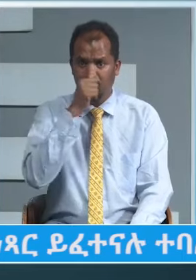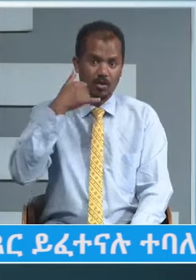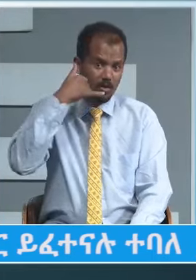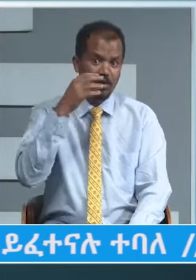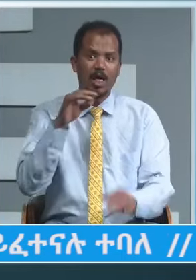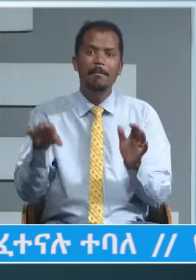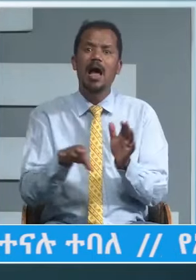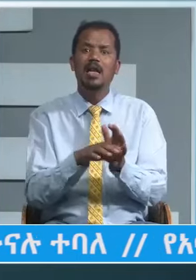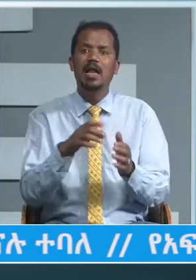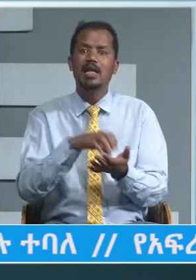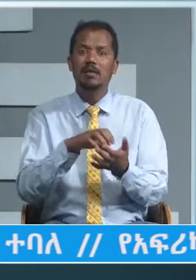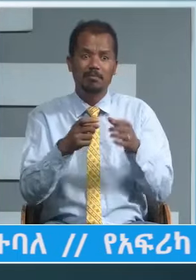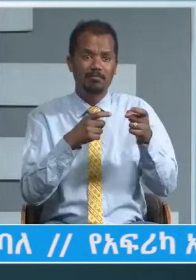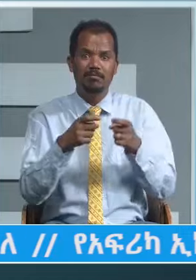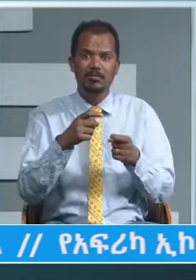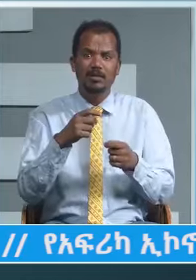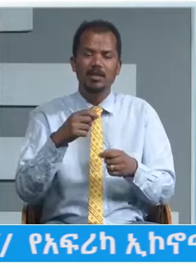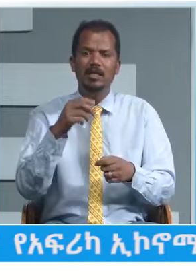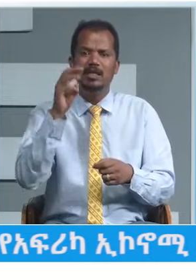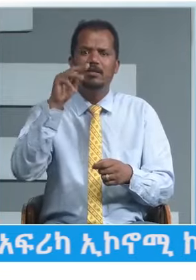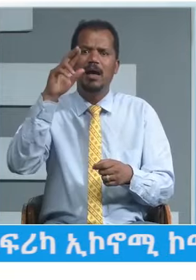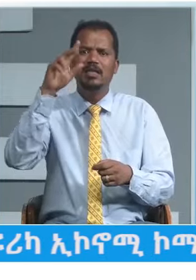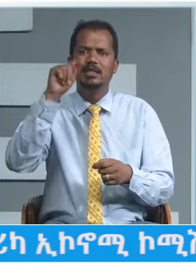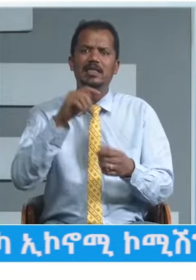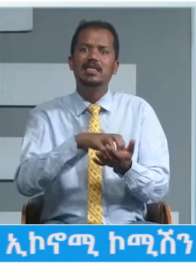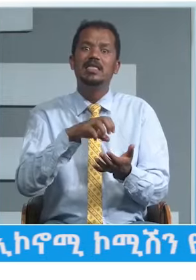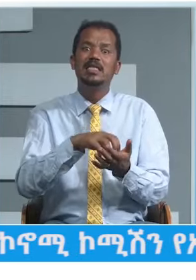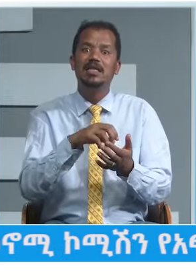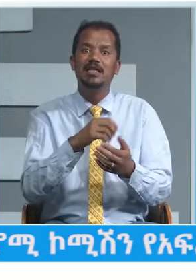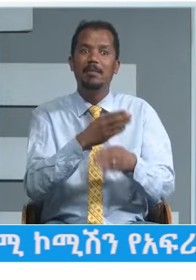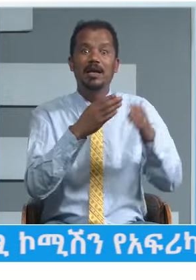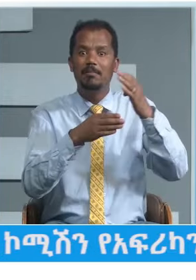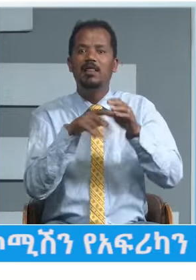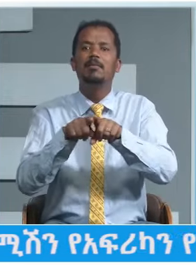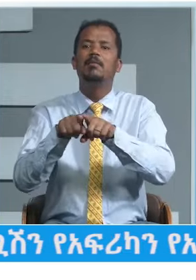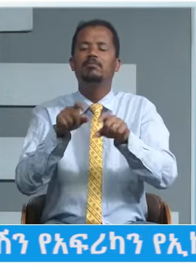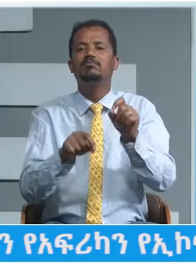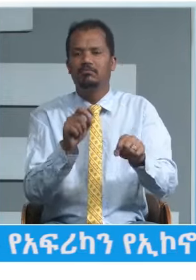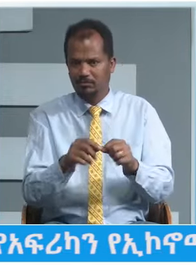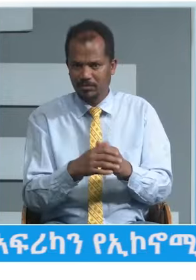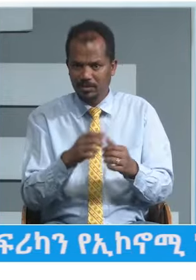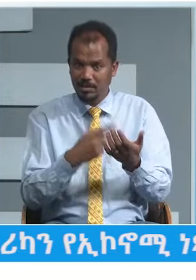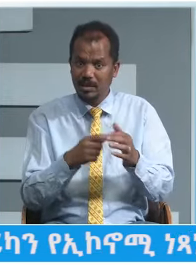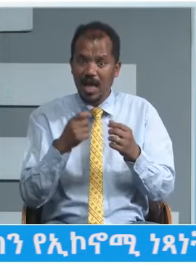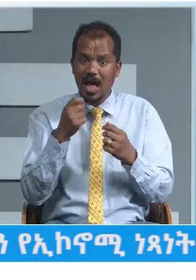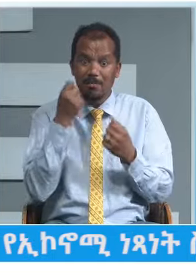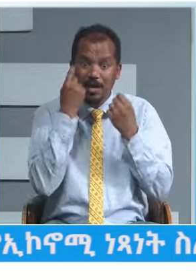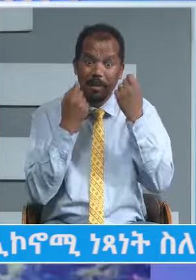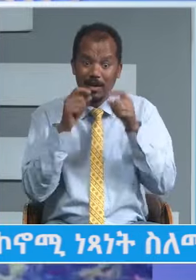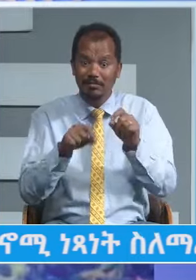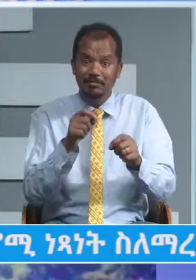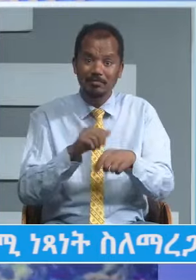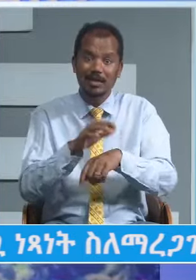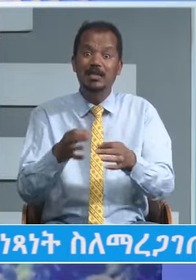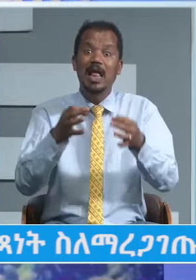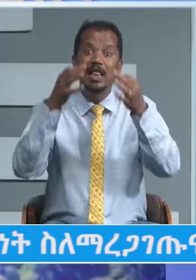ኢትዮ ቴሌኮምና የባህር ዳር ከተማ አስተዳደር ስማርት ሲቲ ለመገንባት የሚያስችል የመግባቢያ ስምምነት ተፈራረሙ። በመግባቢያ ስምምነት ስነ ስርዓቱ